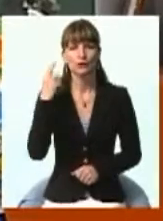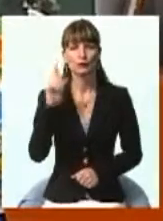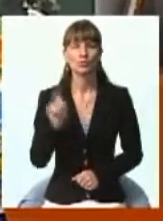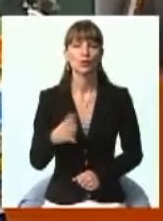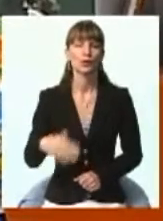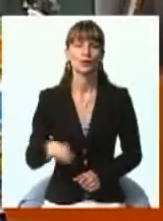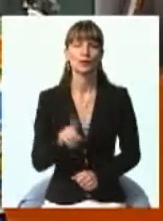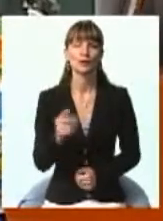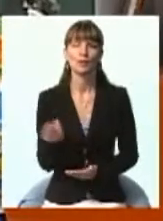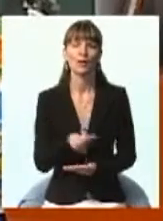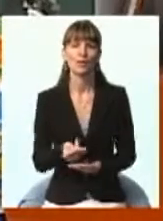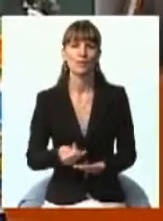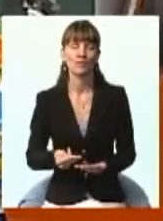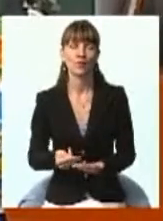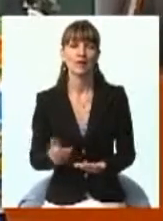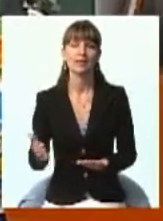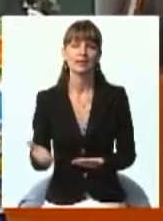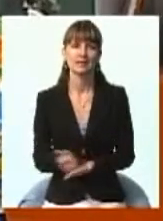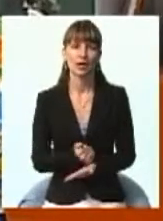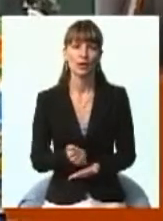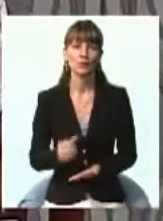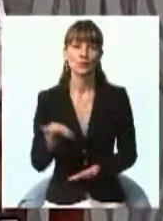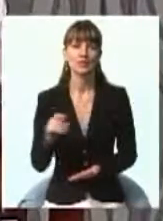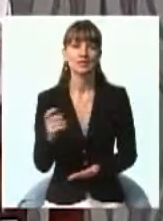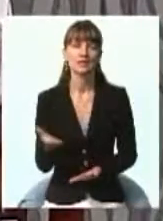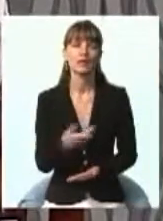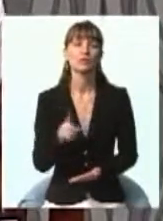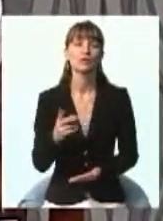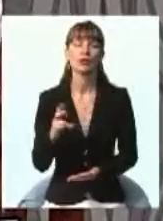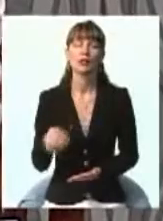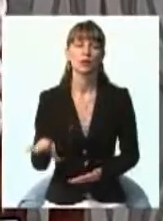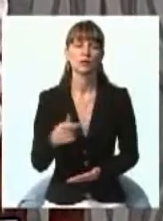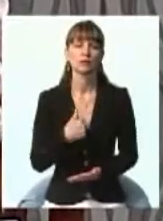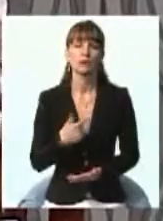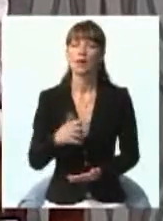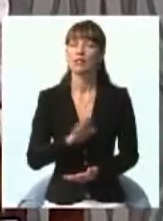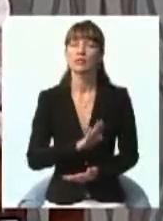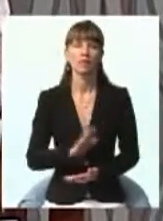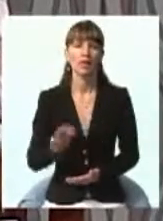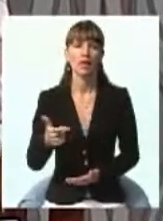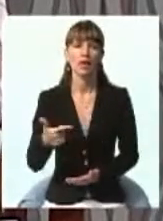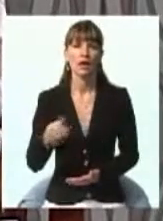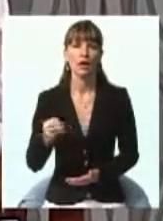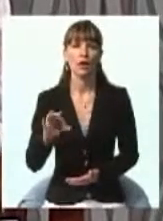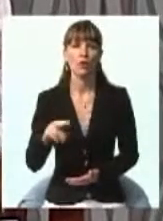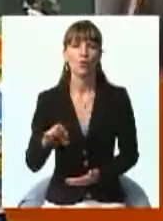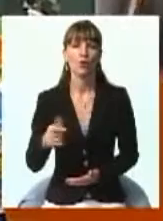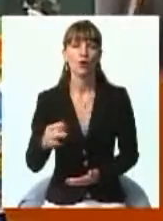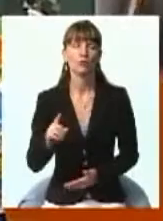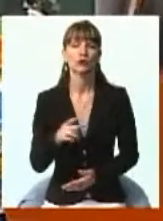усі щось малювали, знаходили з нас. А чому ж не усі ми, ну, не геологи? Чому тільки деякі люди